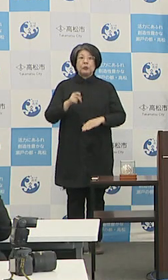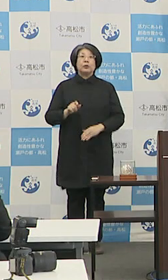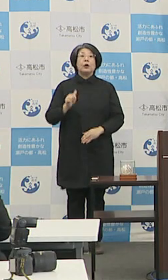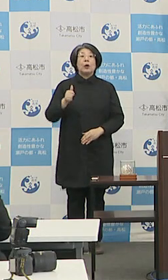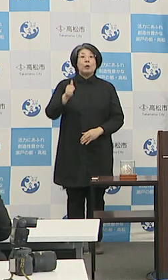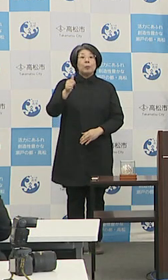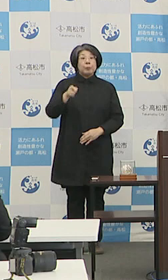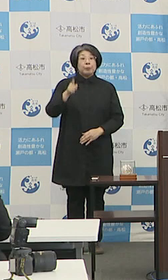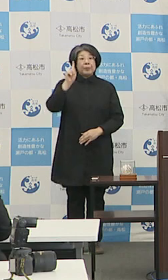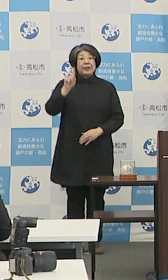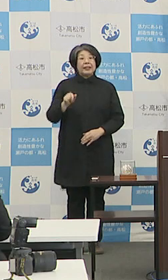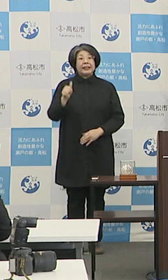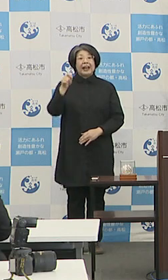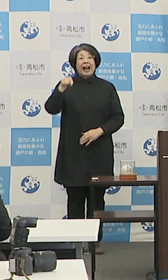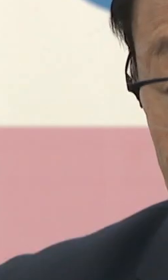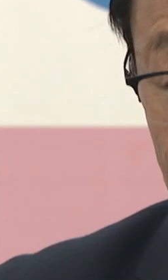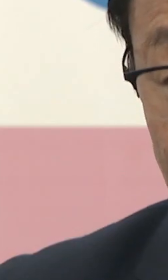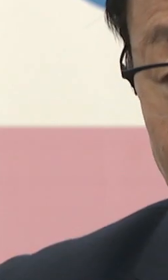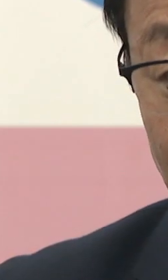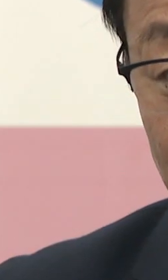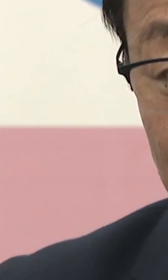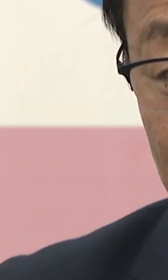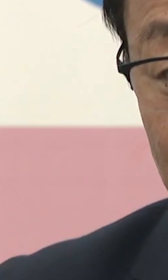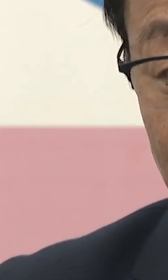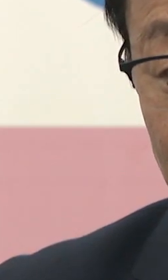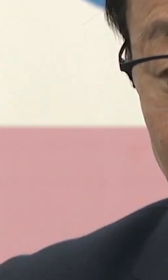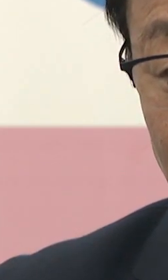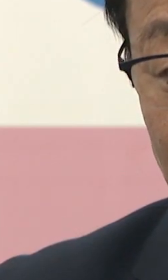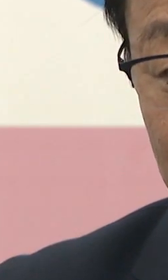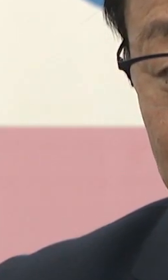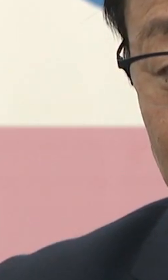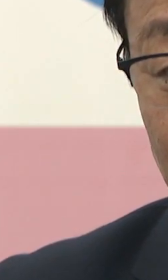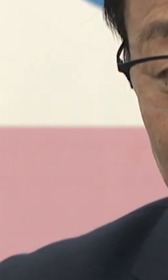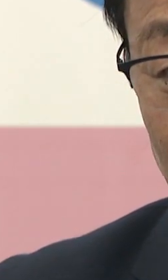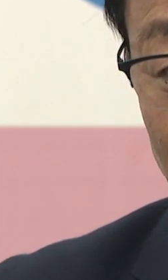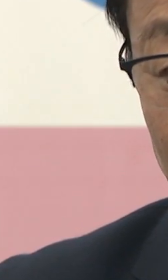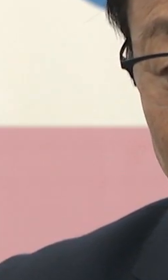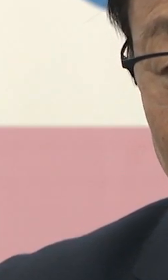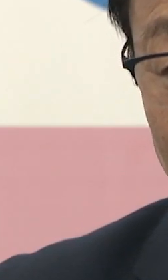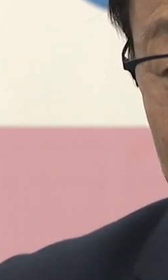は査ないという考えを示しています